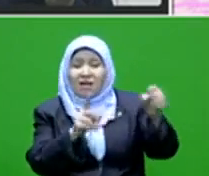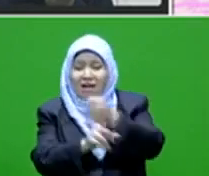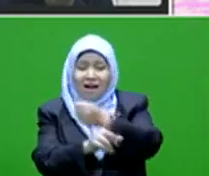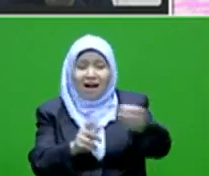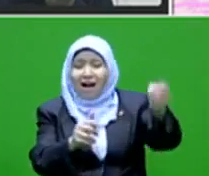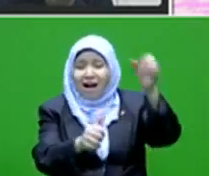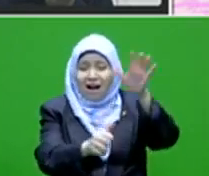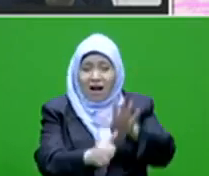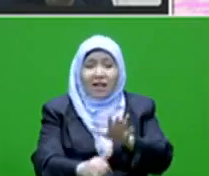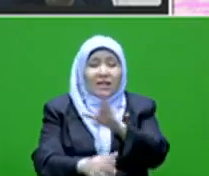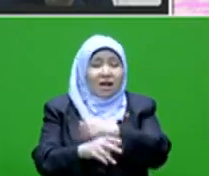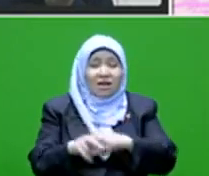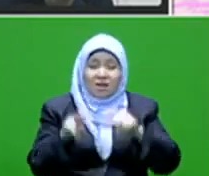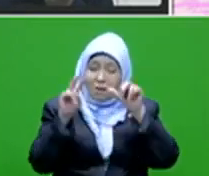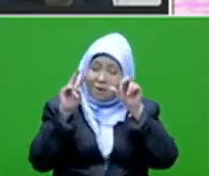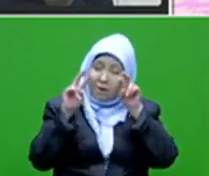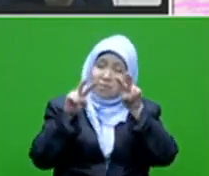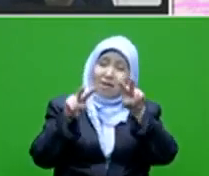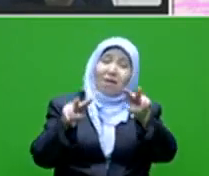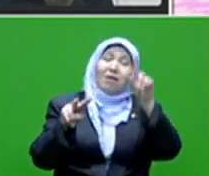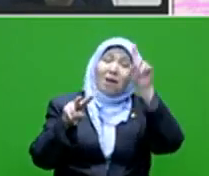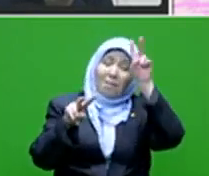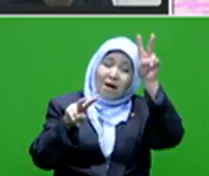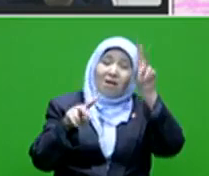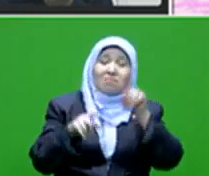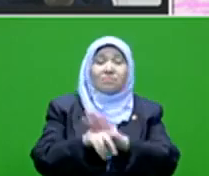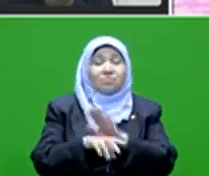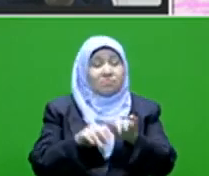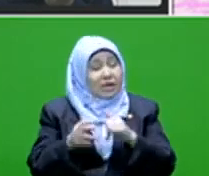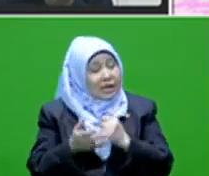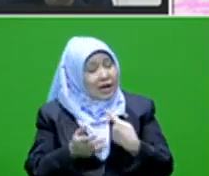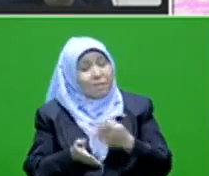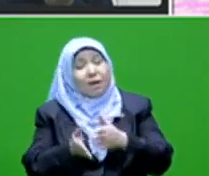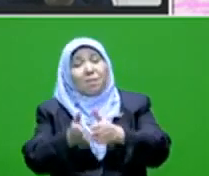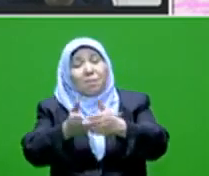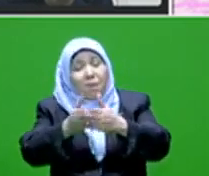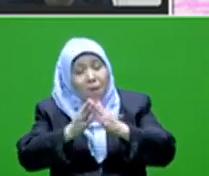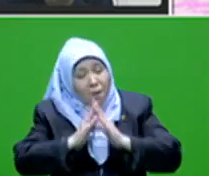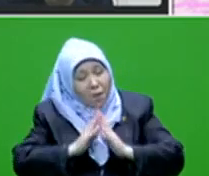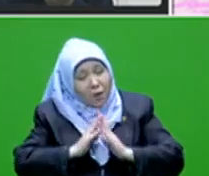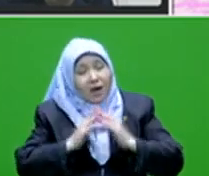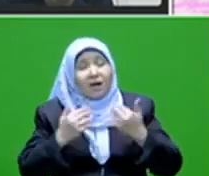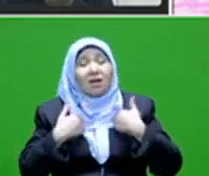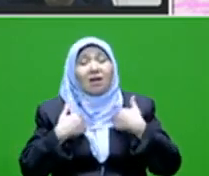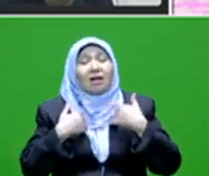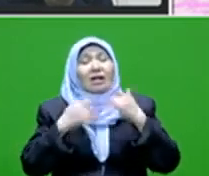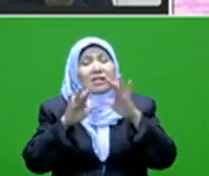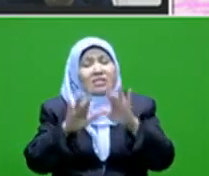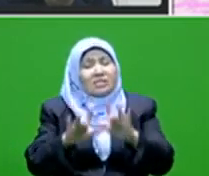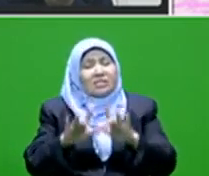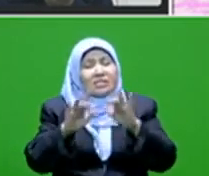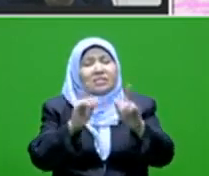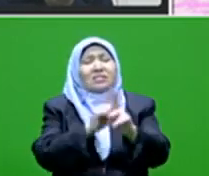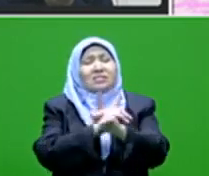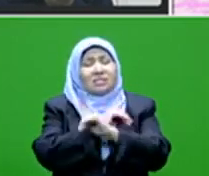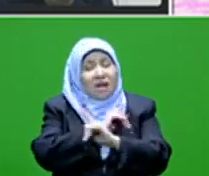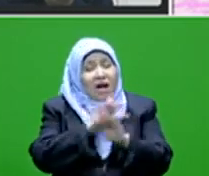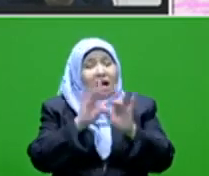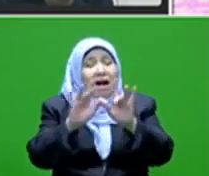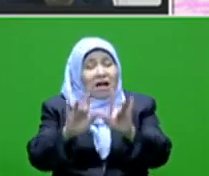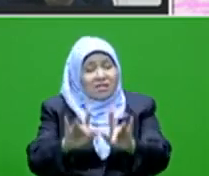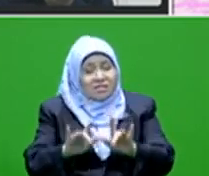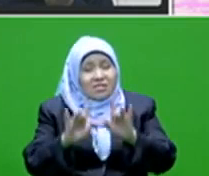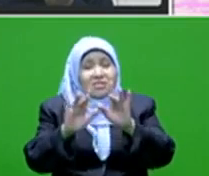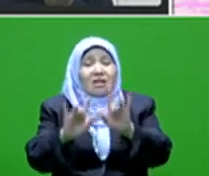dan Engkau memerhatikan perkara itu, ya Allah. Maka kami mohon atas belah kasih-Mu, tolong kasihani mereka